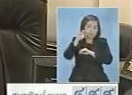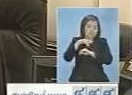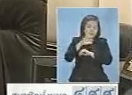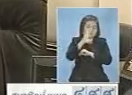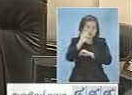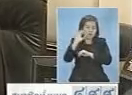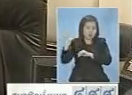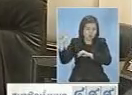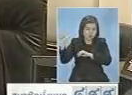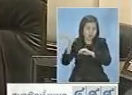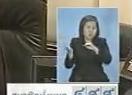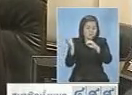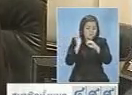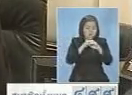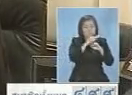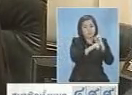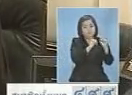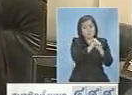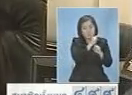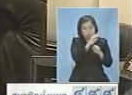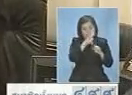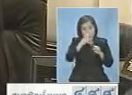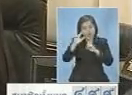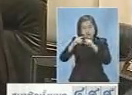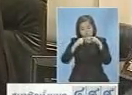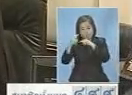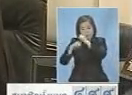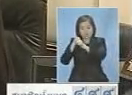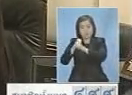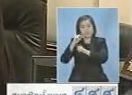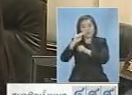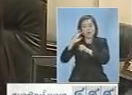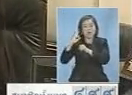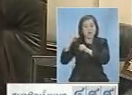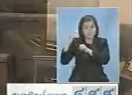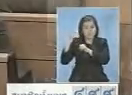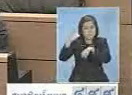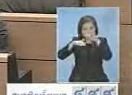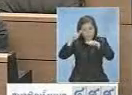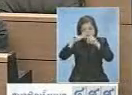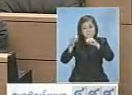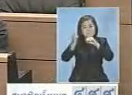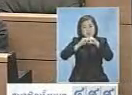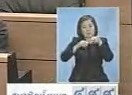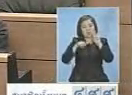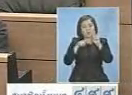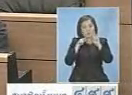พิ่มขึ้นจากปี55 2% อยากจะกราบเรียนอย่างนี้ครับว่ารัฐบา